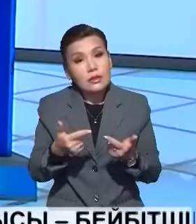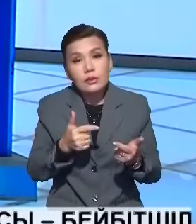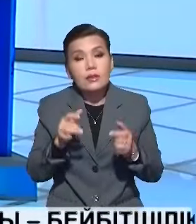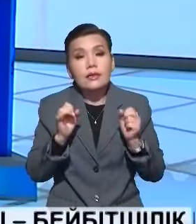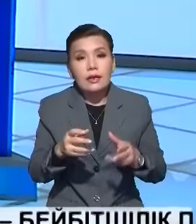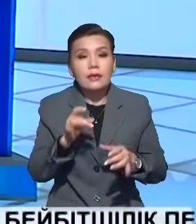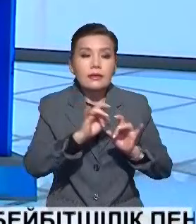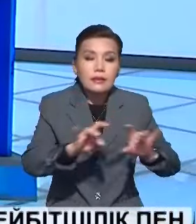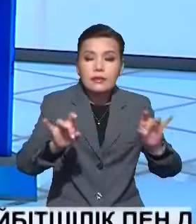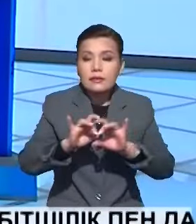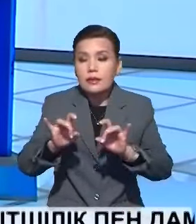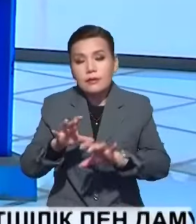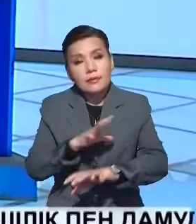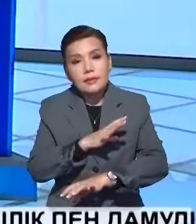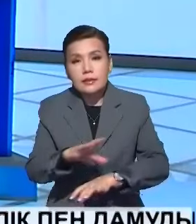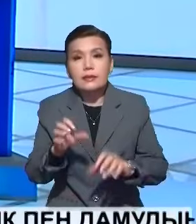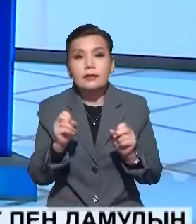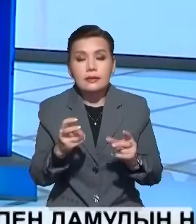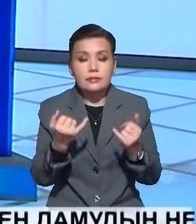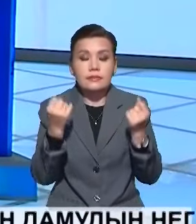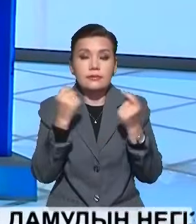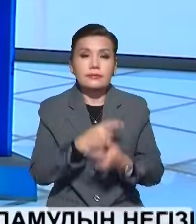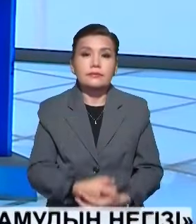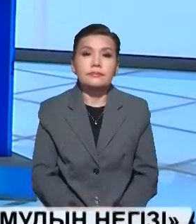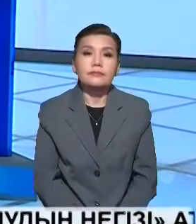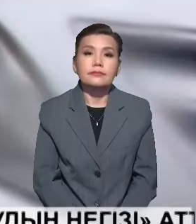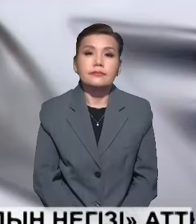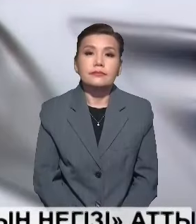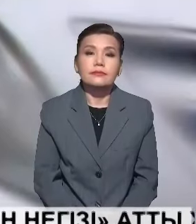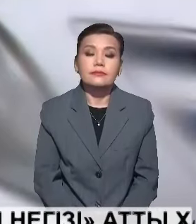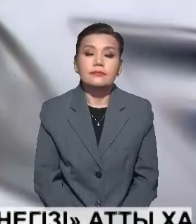түсіндірме жұмыстары жүргізілді ме? Әріптесім Дәрбек Бақытбек сұрады.